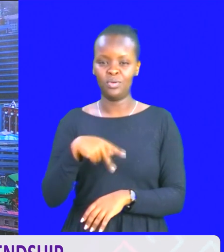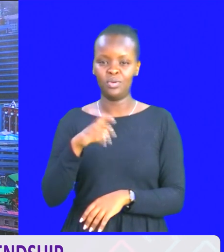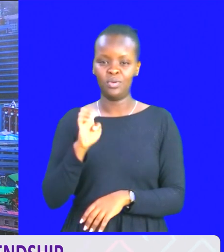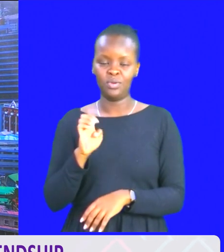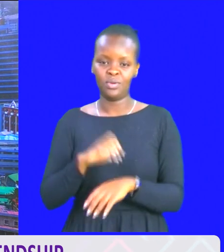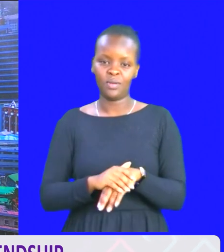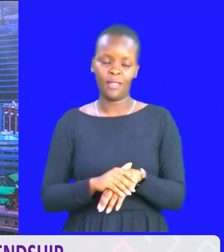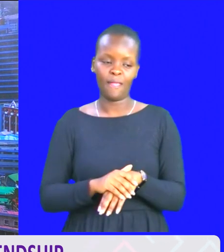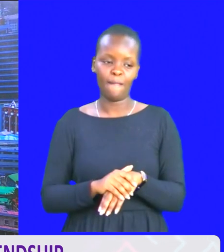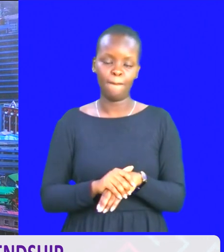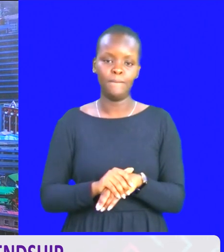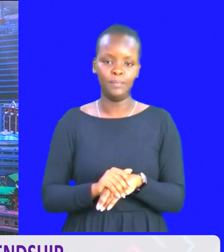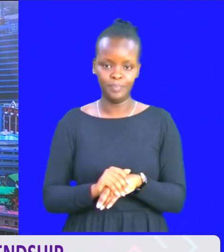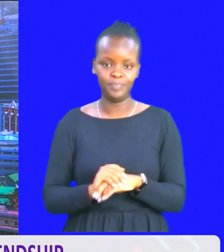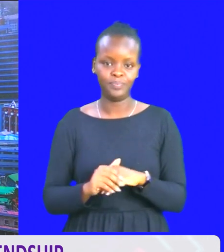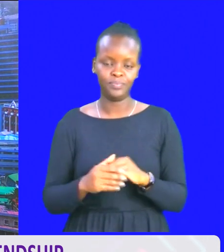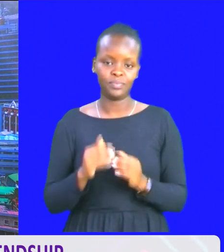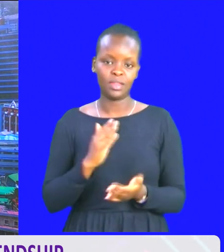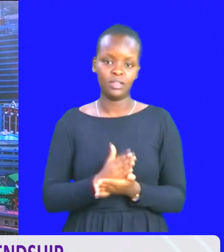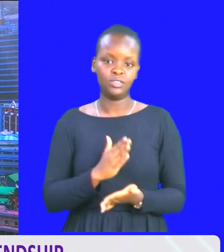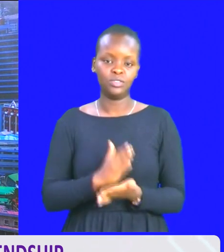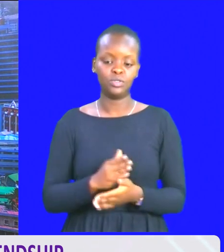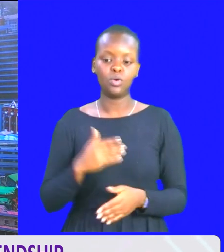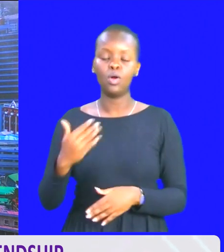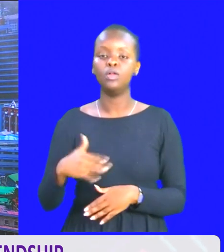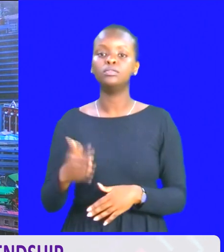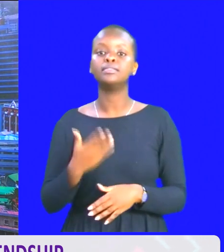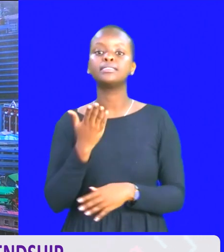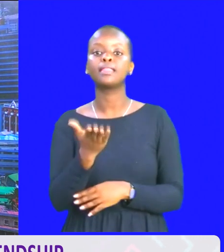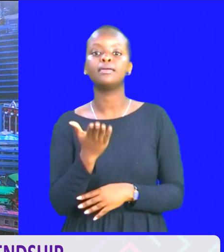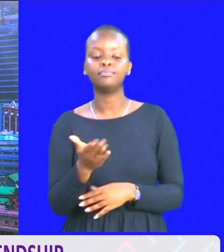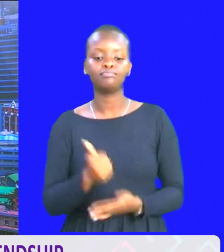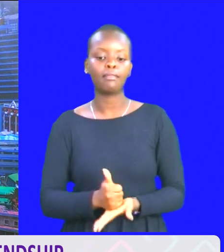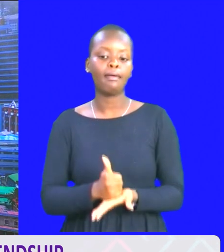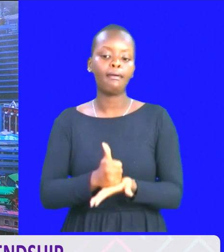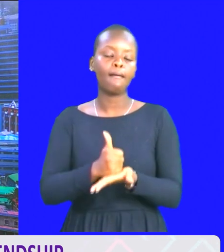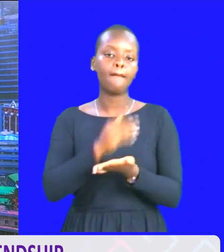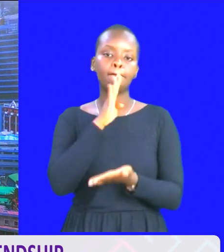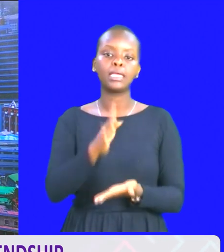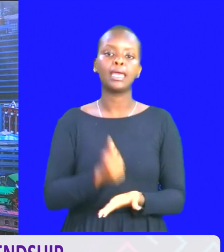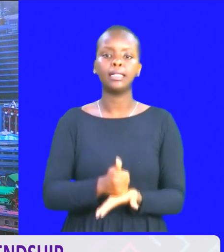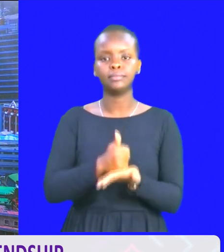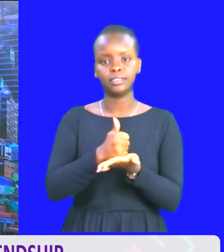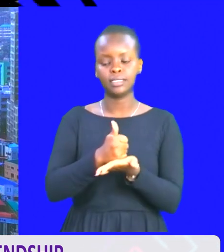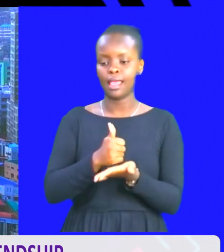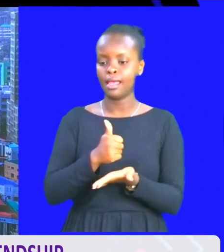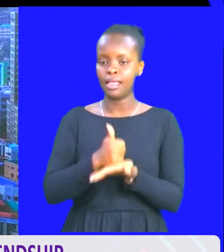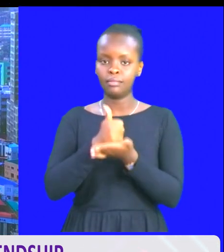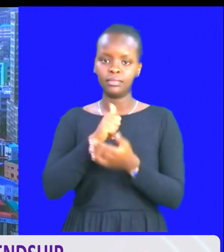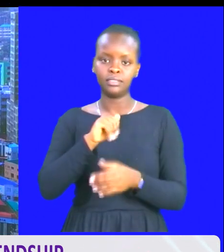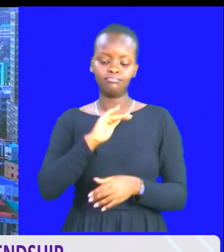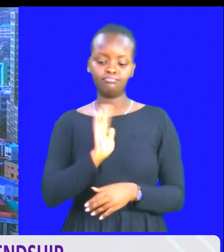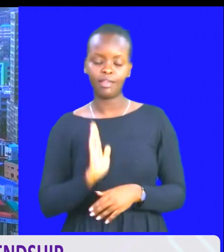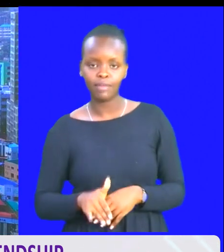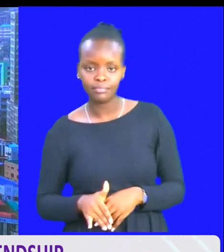Usikuwe kuangusha watu malawa. You're always there to be, you know, wakusaidiwa. You know, if you talk about all this, you